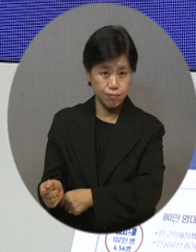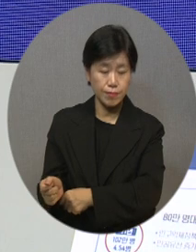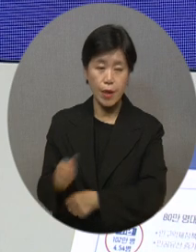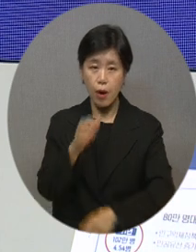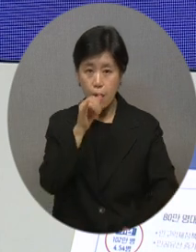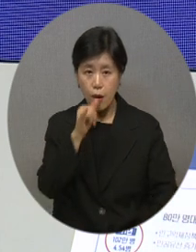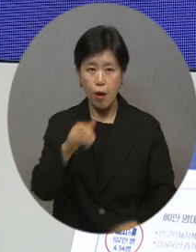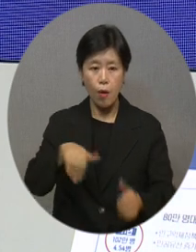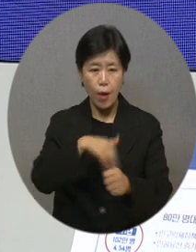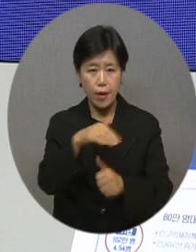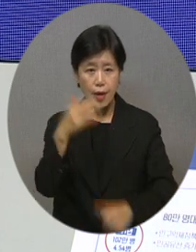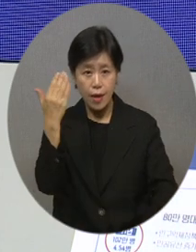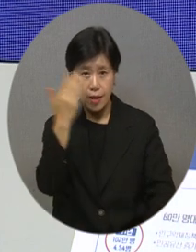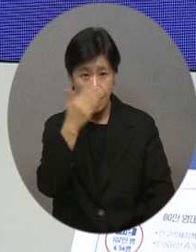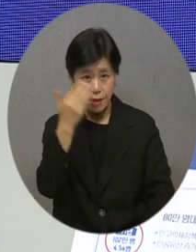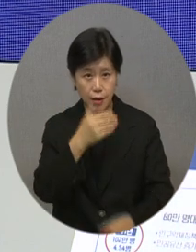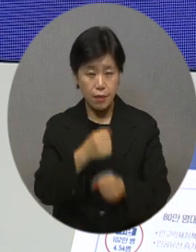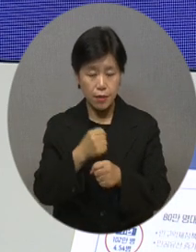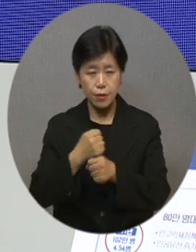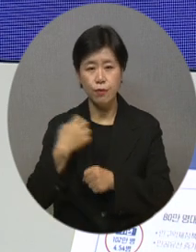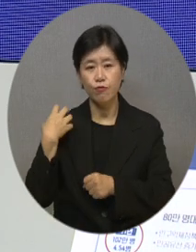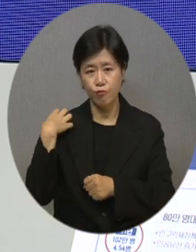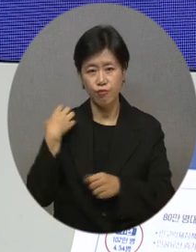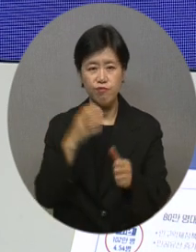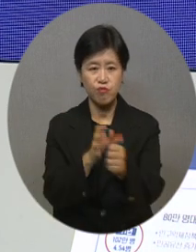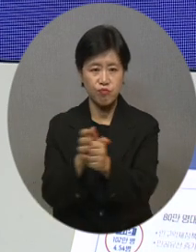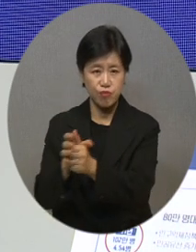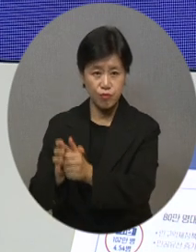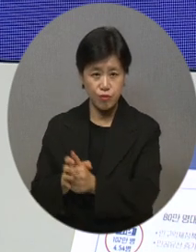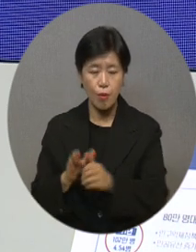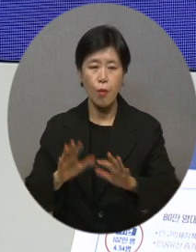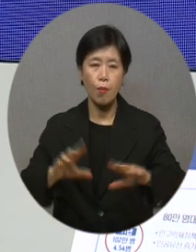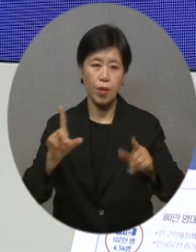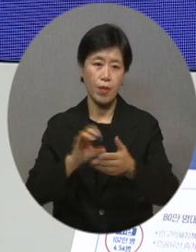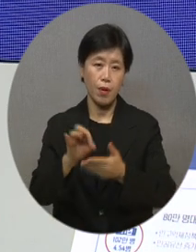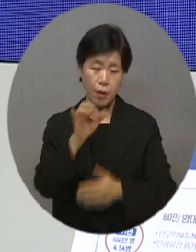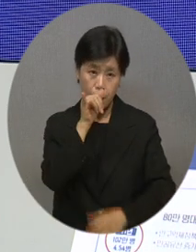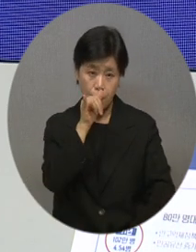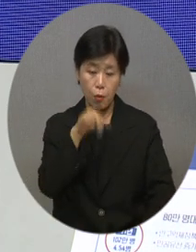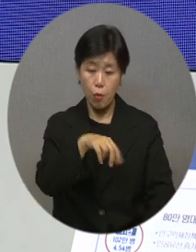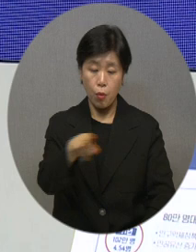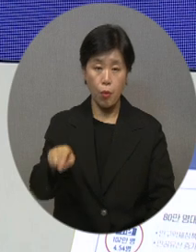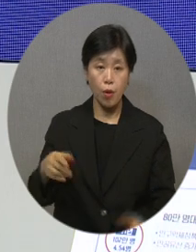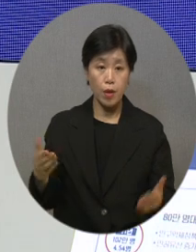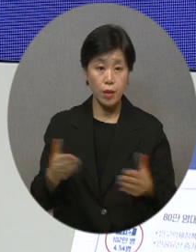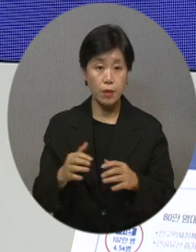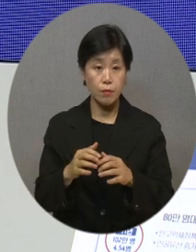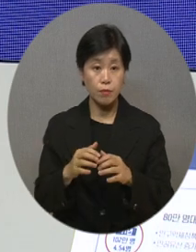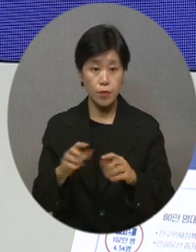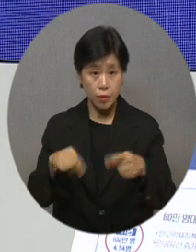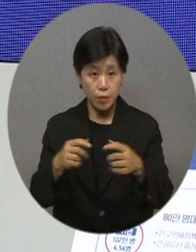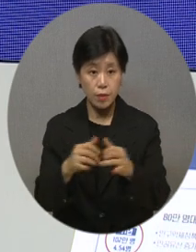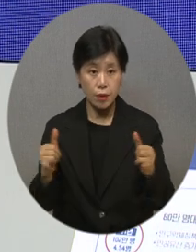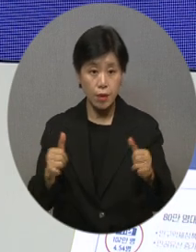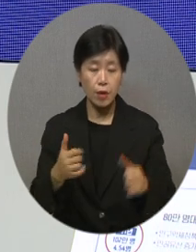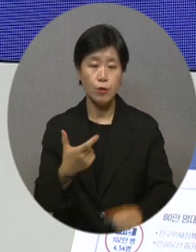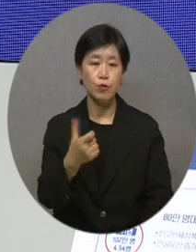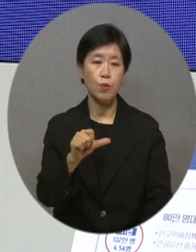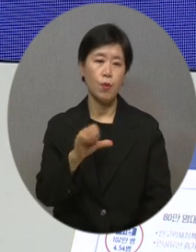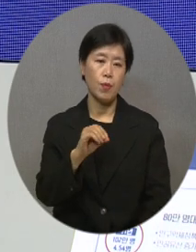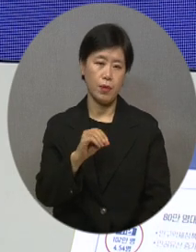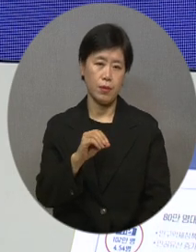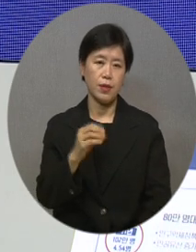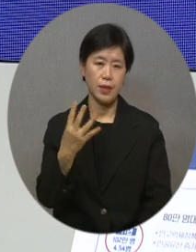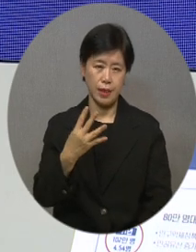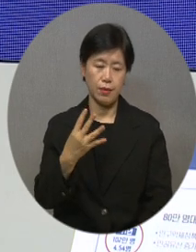해주잖아요. 이런 일자리가 저희가 금년도에 있는데 65만 4천 개 해가지고 금년보다는 4만 6천